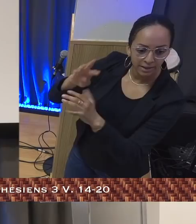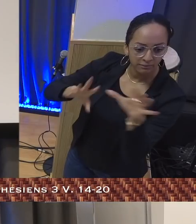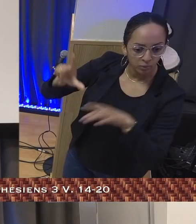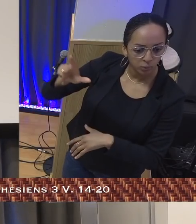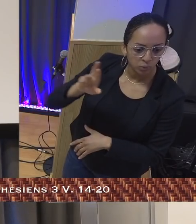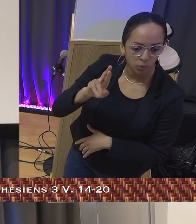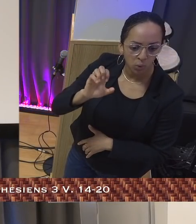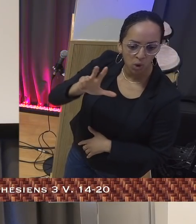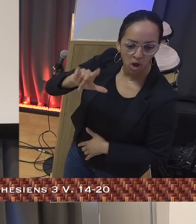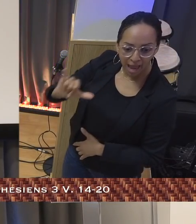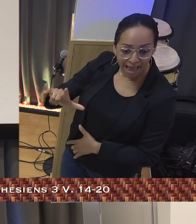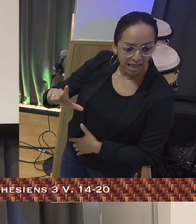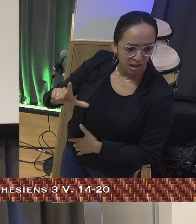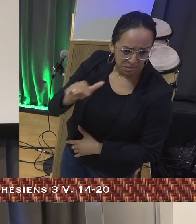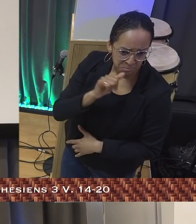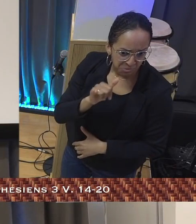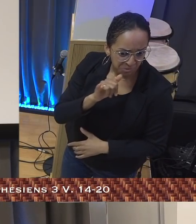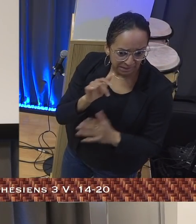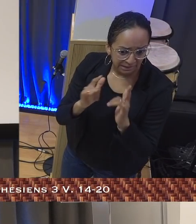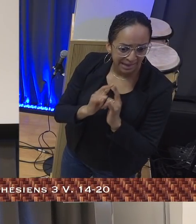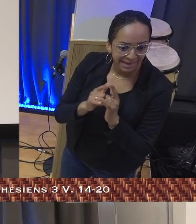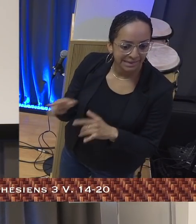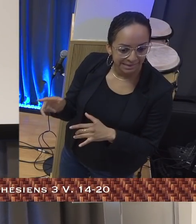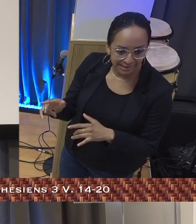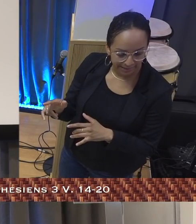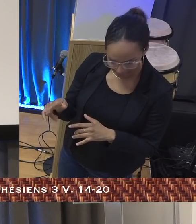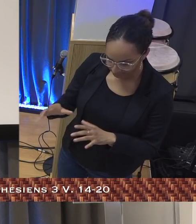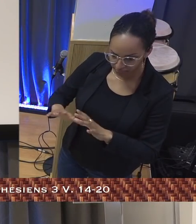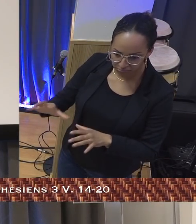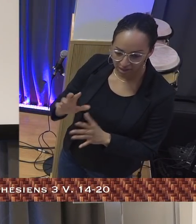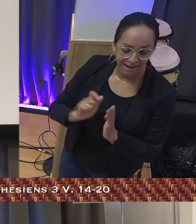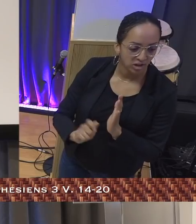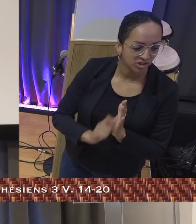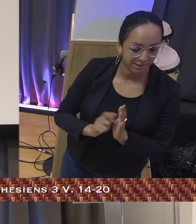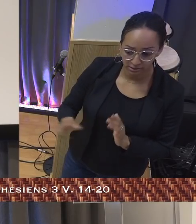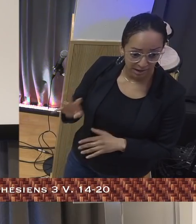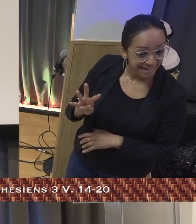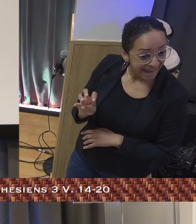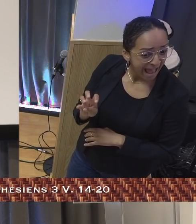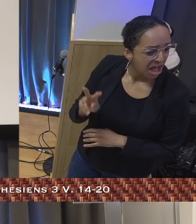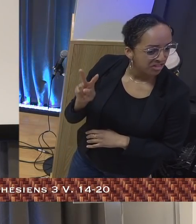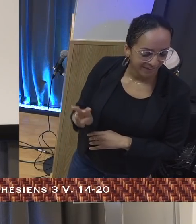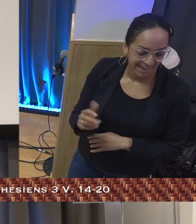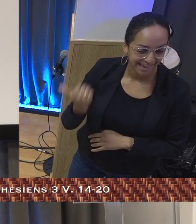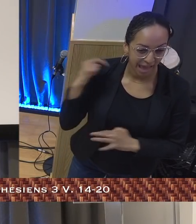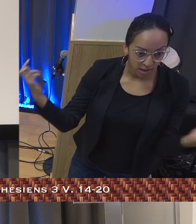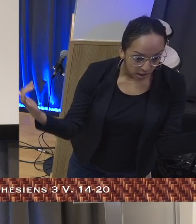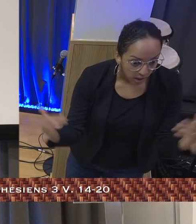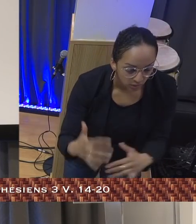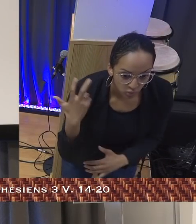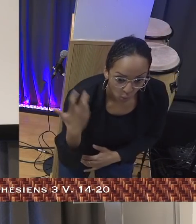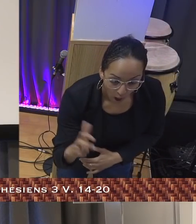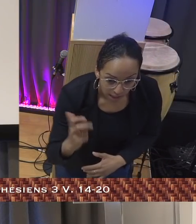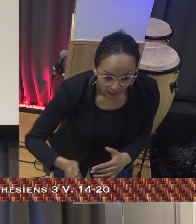j'ai collaboré avec une église, une petite église baptiste évangélique. Ils sont 40 et nous étions plus de 300 hier.